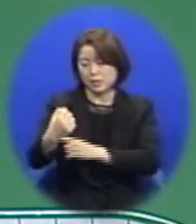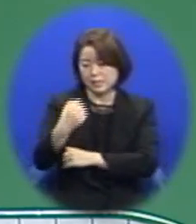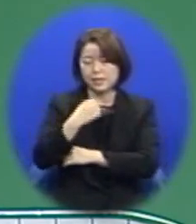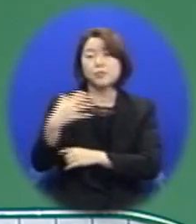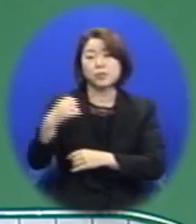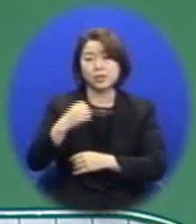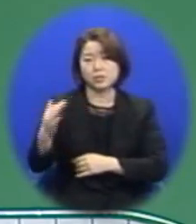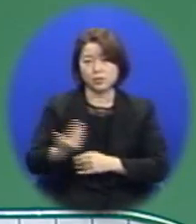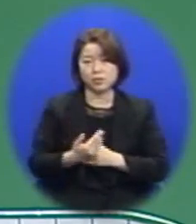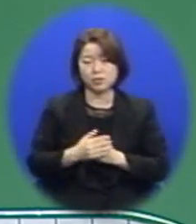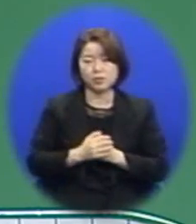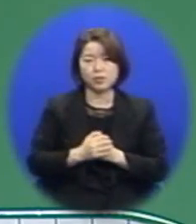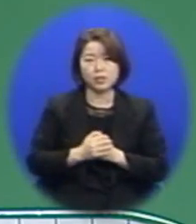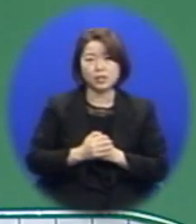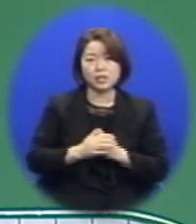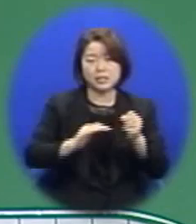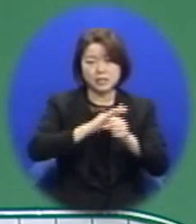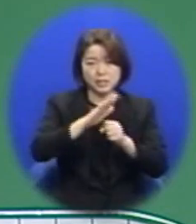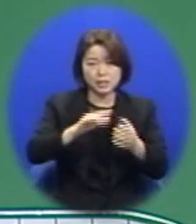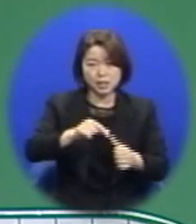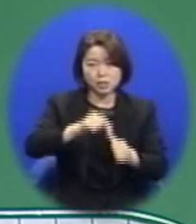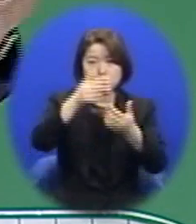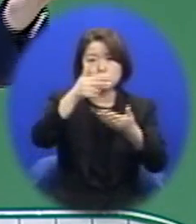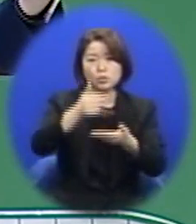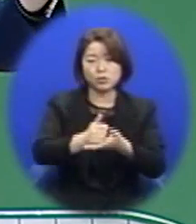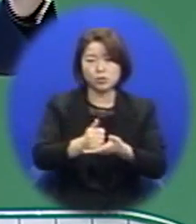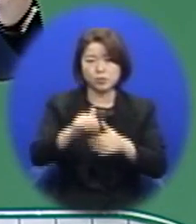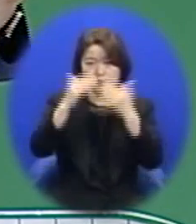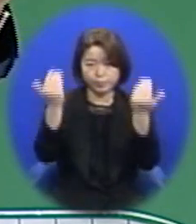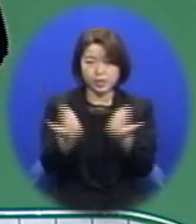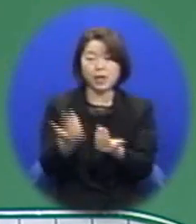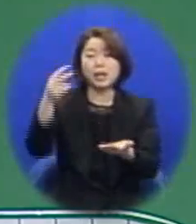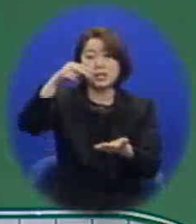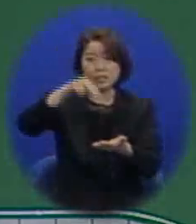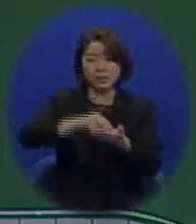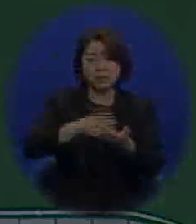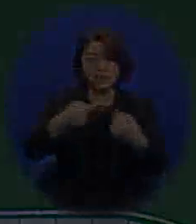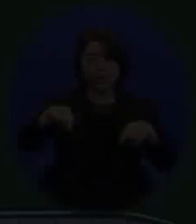인이하신 구세주여, 우리 다 일어나서 같이 부르시겠습니다.